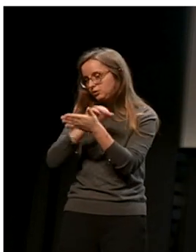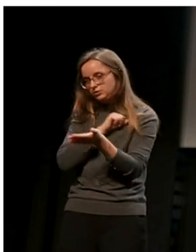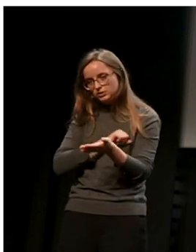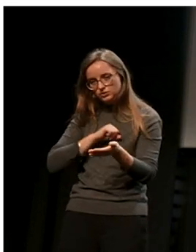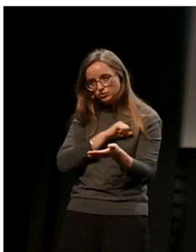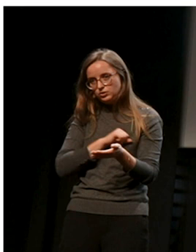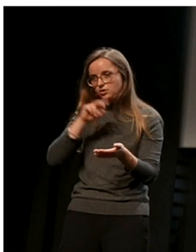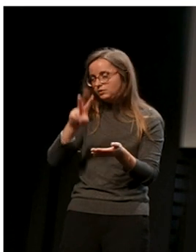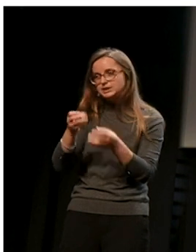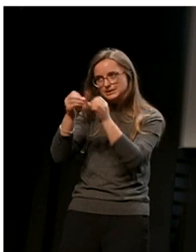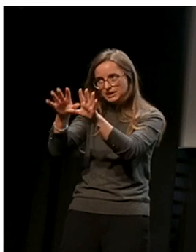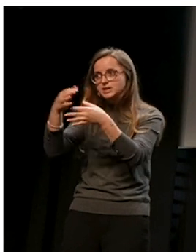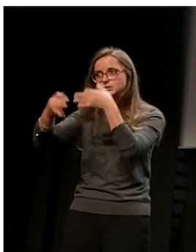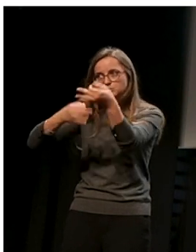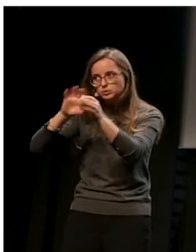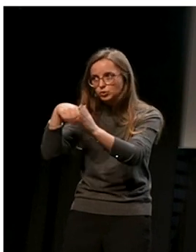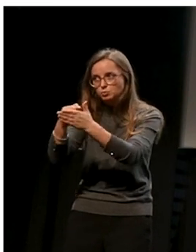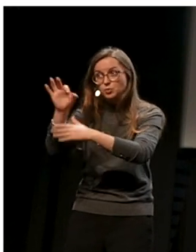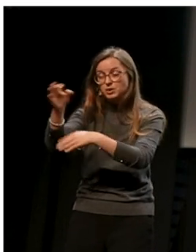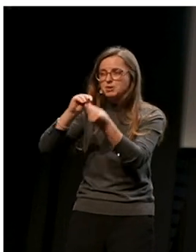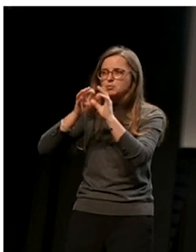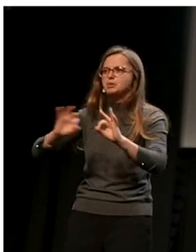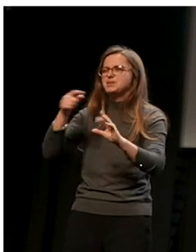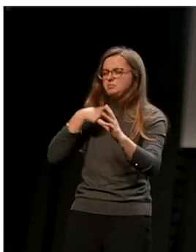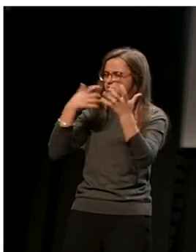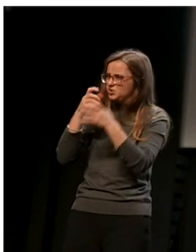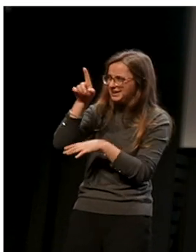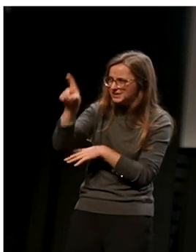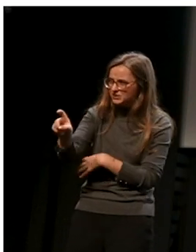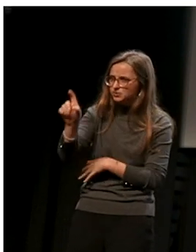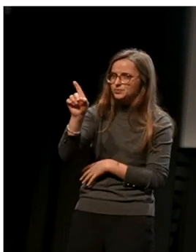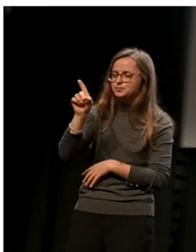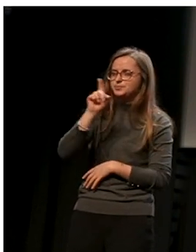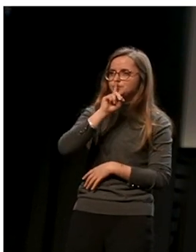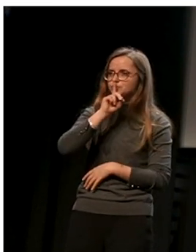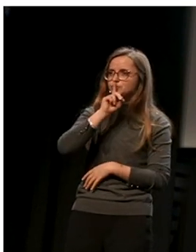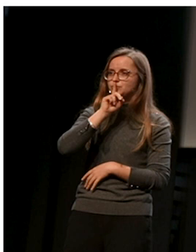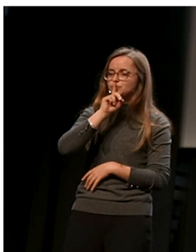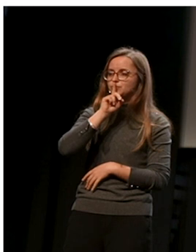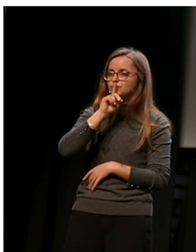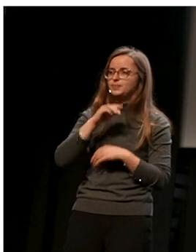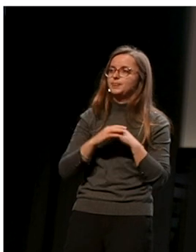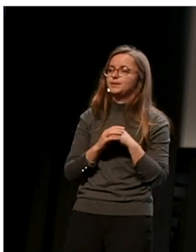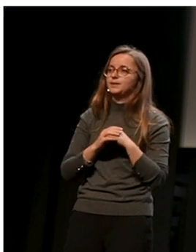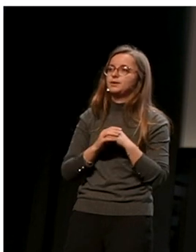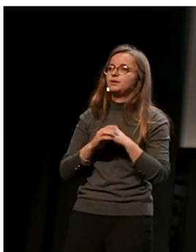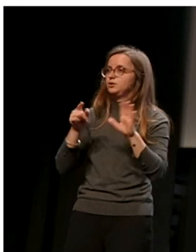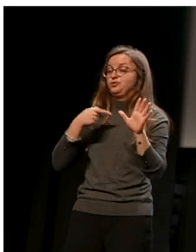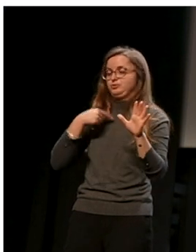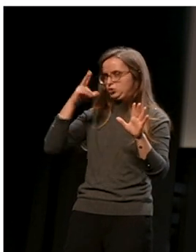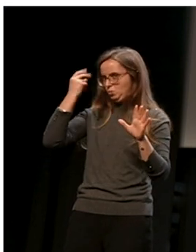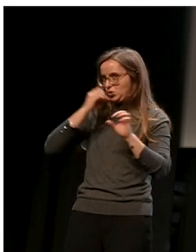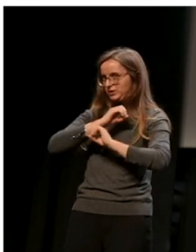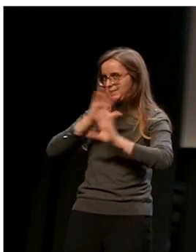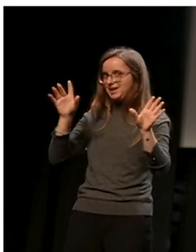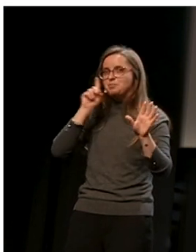Après, vraiment, je te laisse finir. Il y a pas de problème. Je veux juste comprendre le pour être sûr que moi j'ai bien compris ce